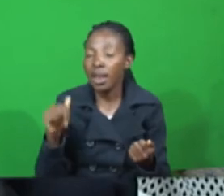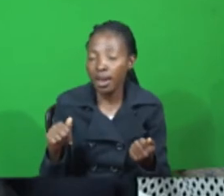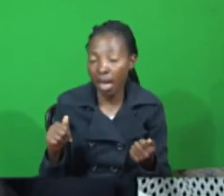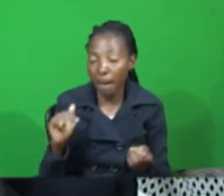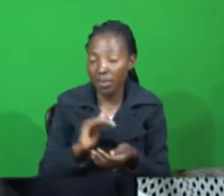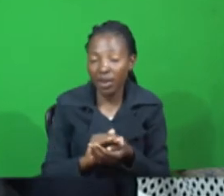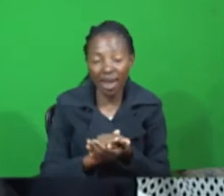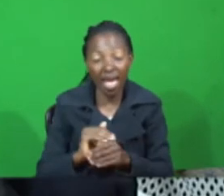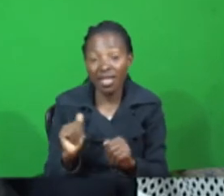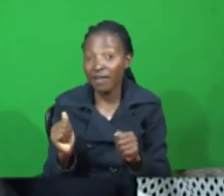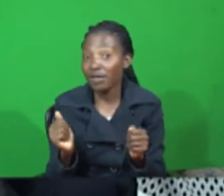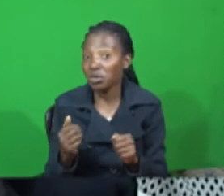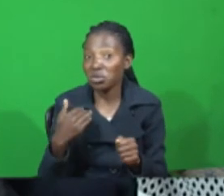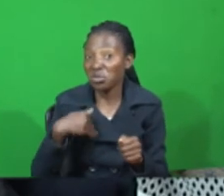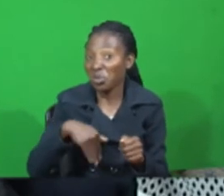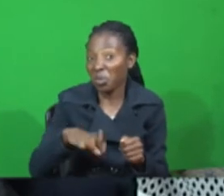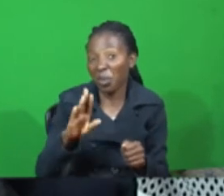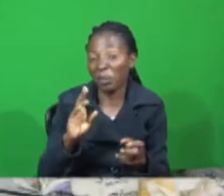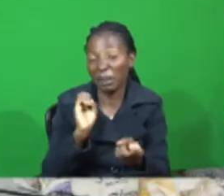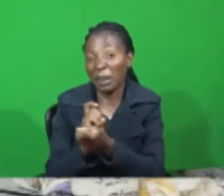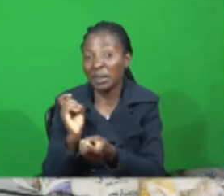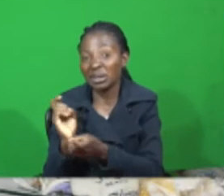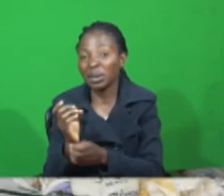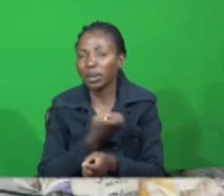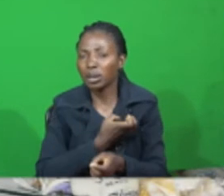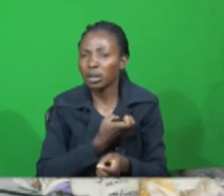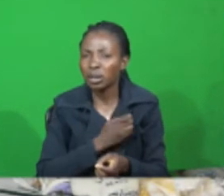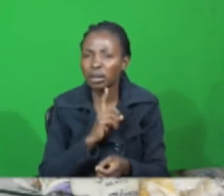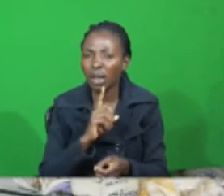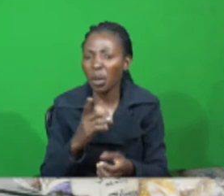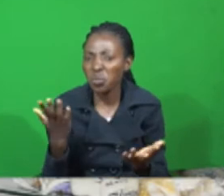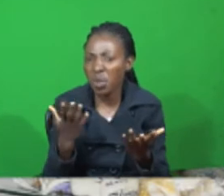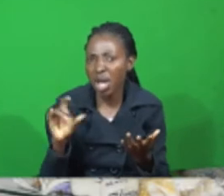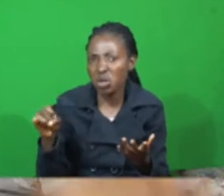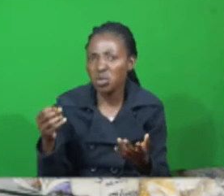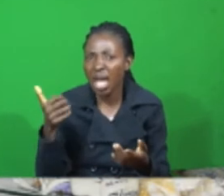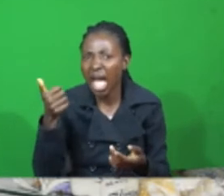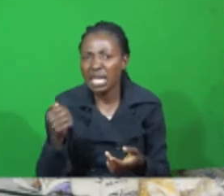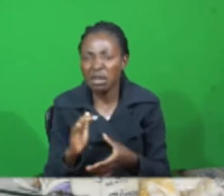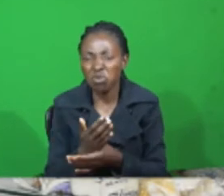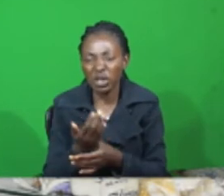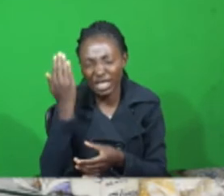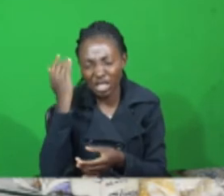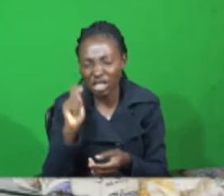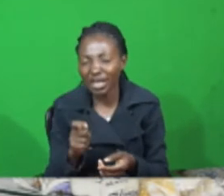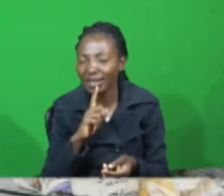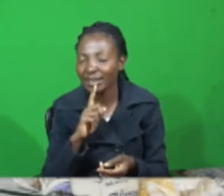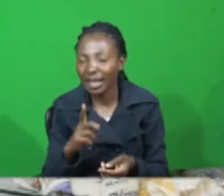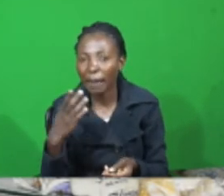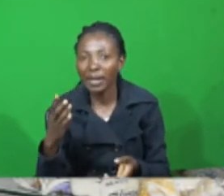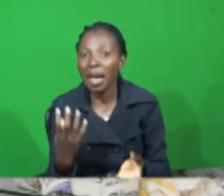kunoenda padare. Vanhu ndobva vaungana padare paya. Zvikanzi ari kupi na Judha. Because Judha anga atopa mutongo. Zvikanzi